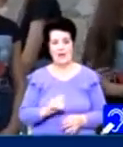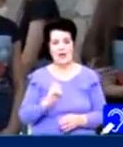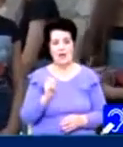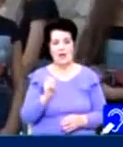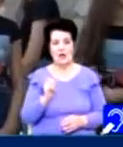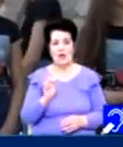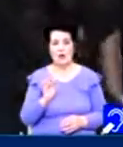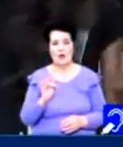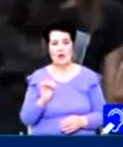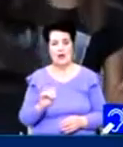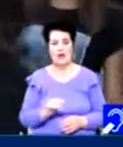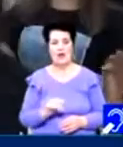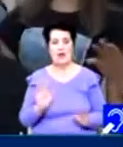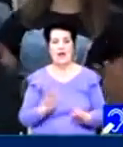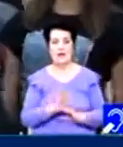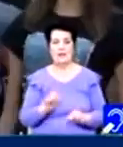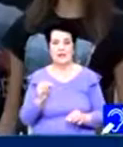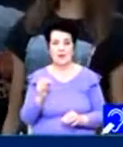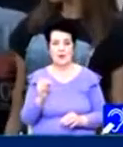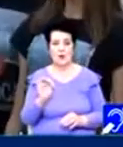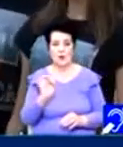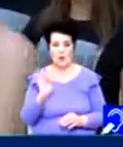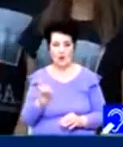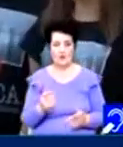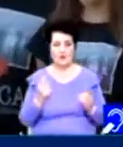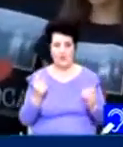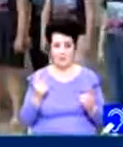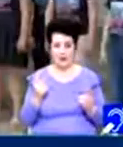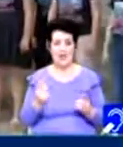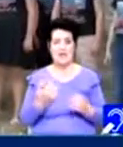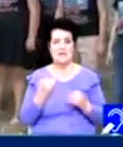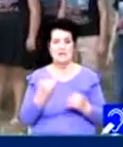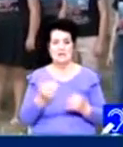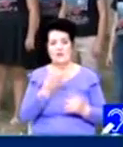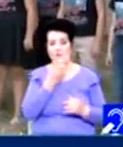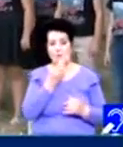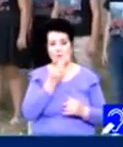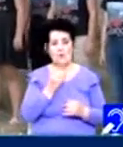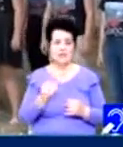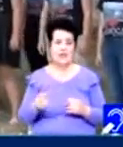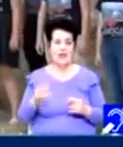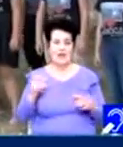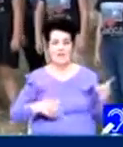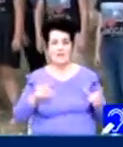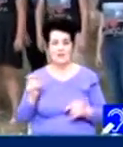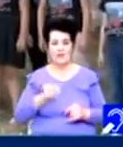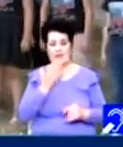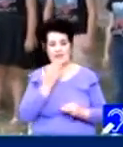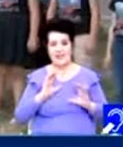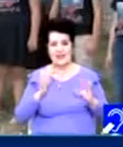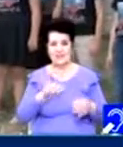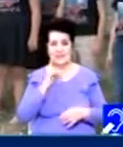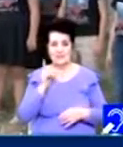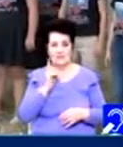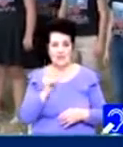că a cânta în cor este ceva măreț și este ceva frumos. Festivalul Concurs Coral Internațional pentru